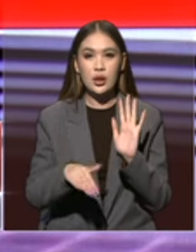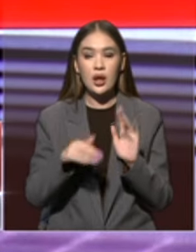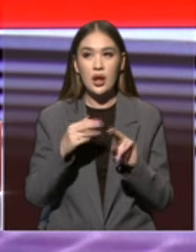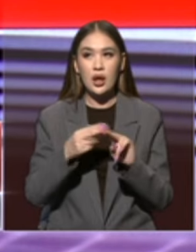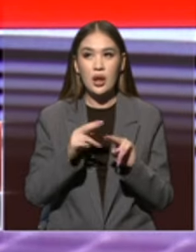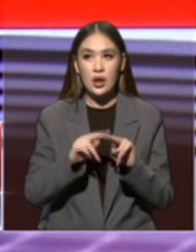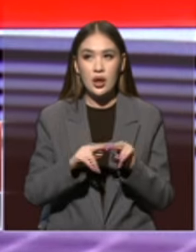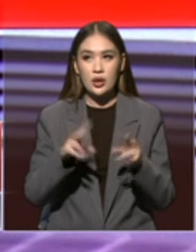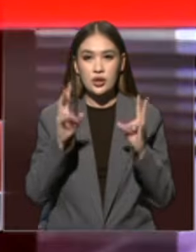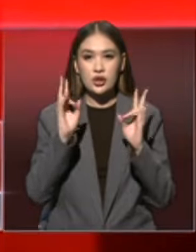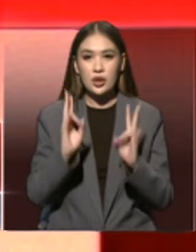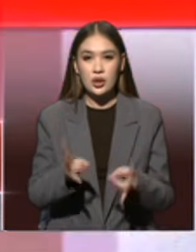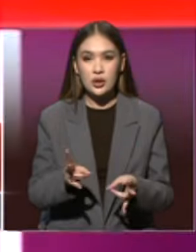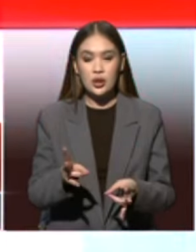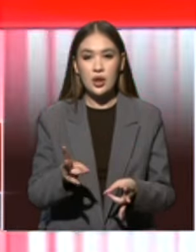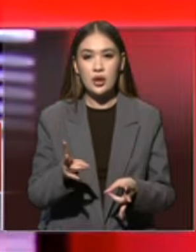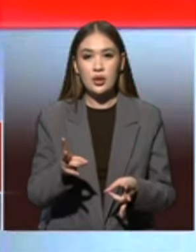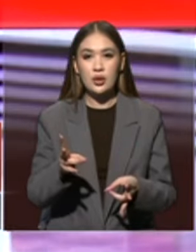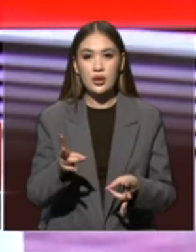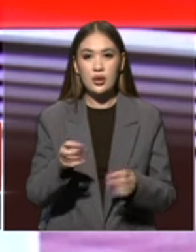шеккен анықталды.